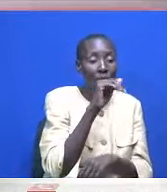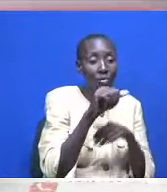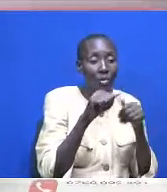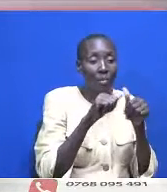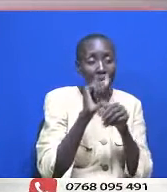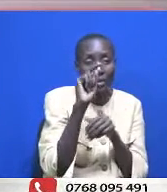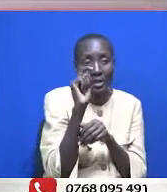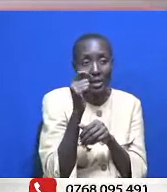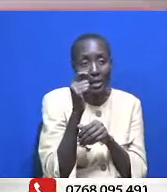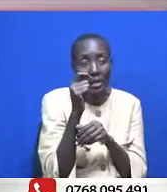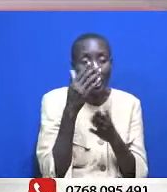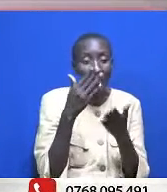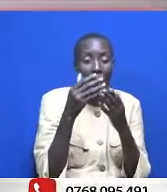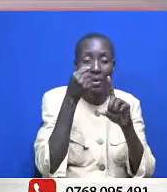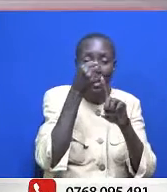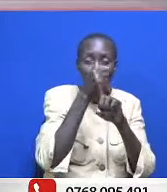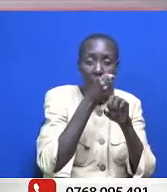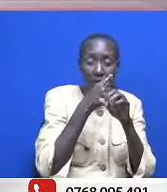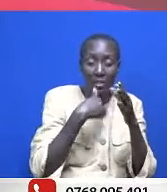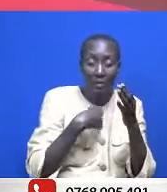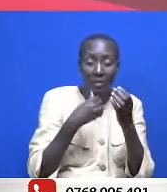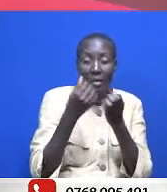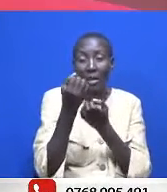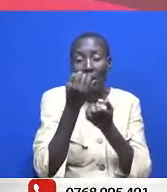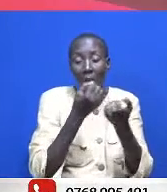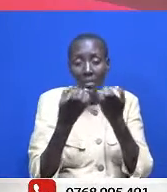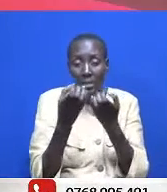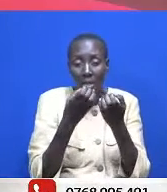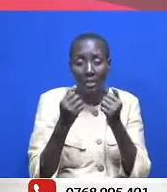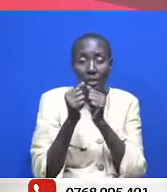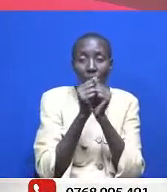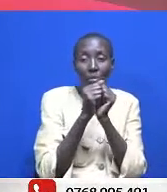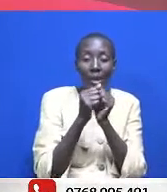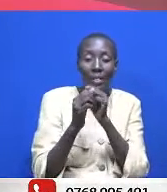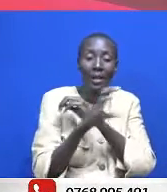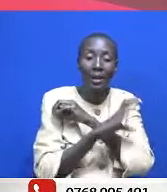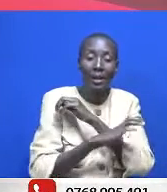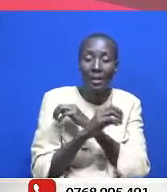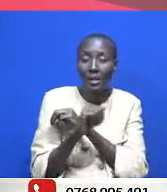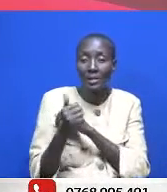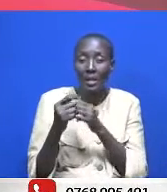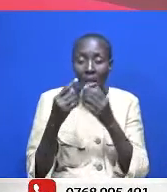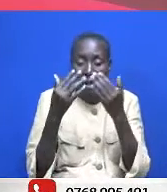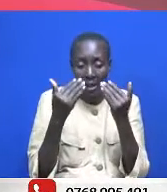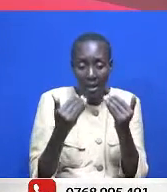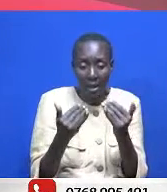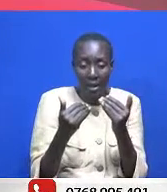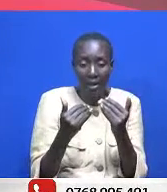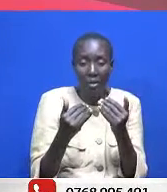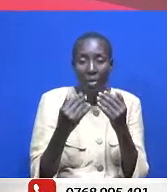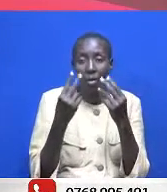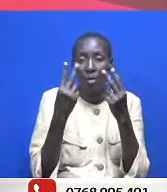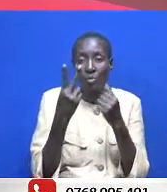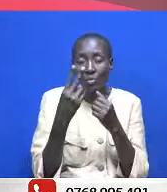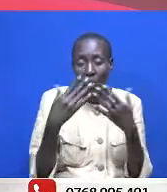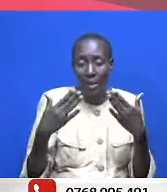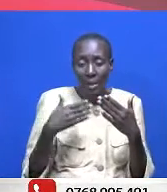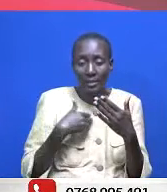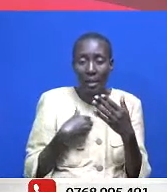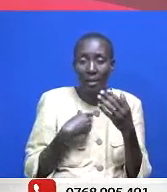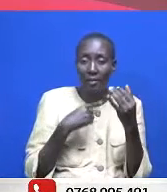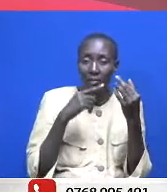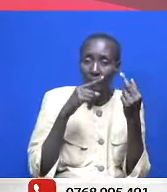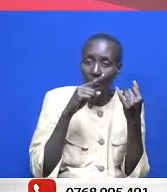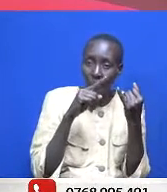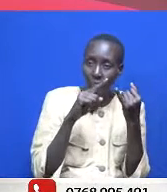Kenya wanajaribu kufanya biashara na nchi zingine. Na sasa hivi kuna mambo mawili mezani.